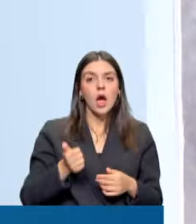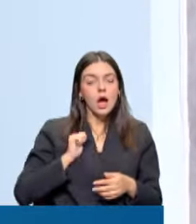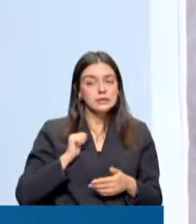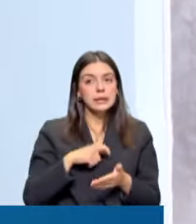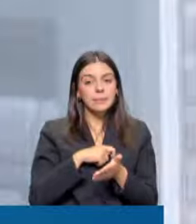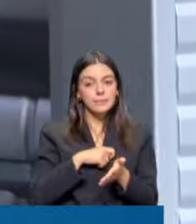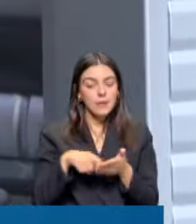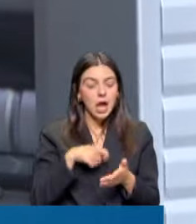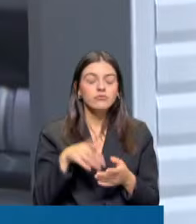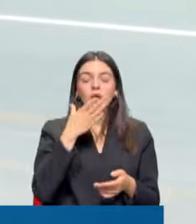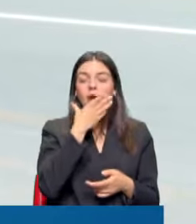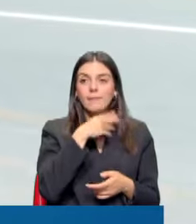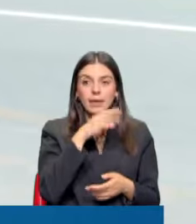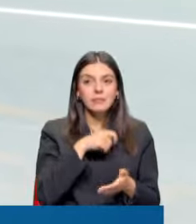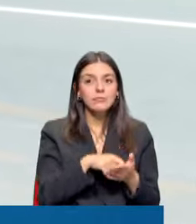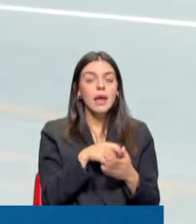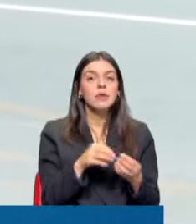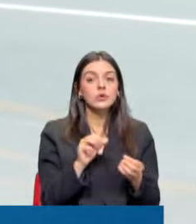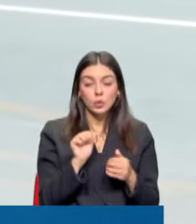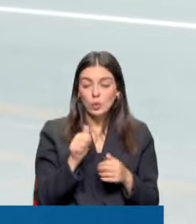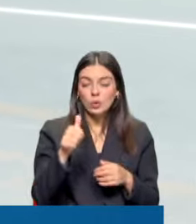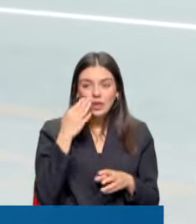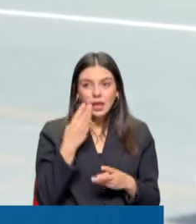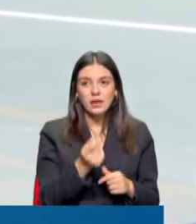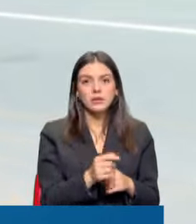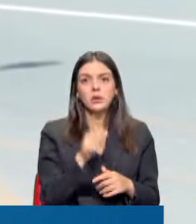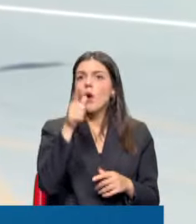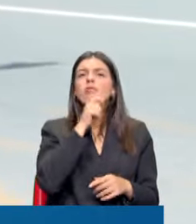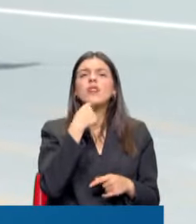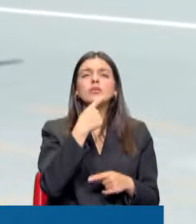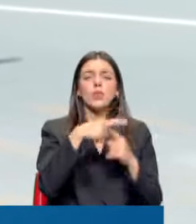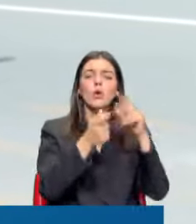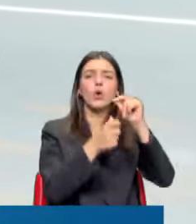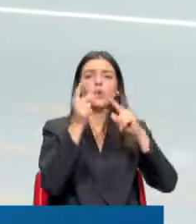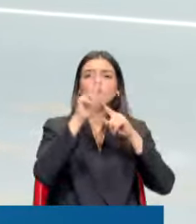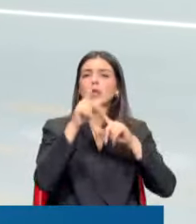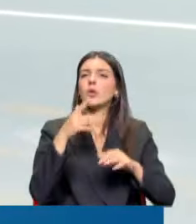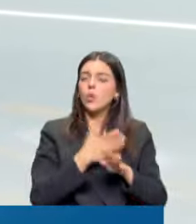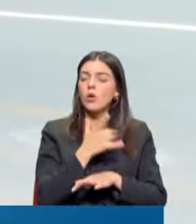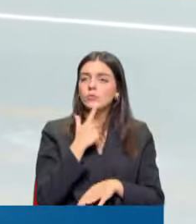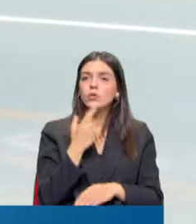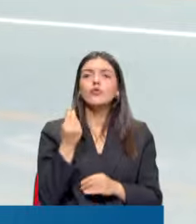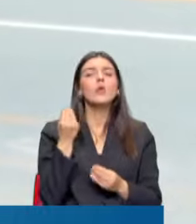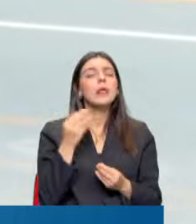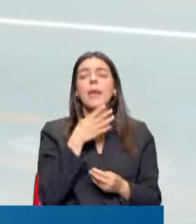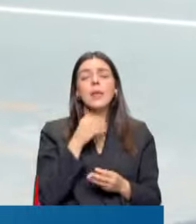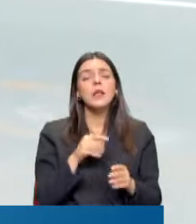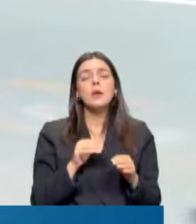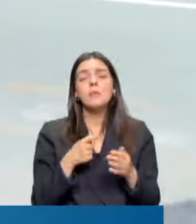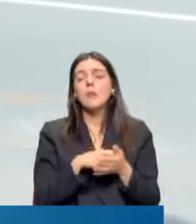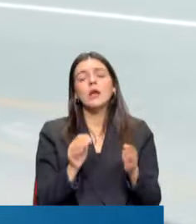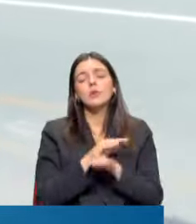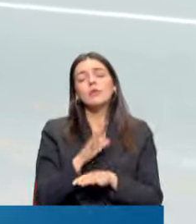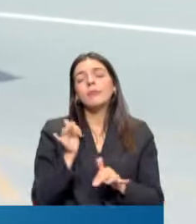emeklinin alım gücü gün gün eridi. Onlar yanlış söylüyor, TÜİK doğru söylüyor. Çok güzel geçiniyorum emekli maaşımdan.